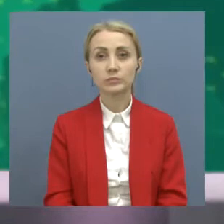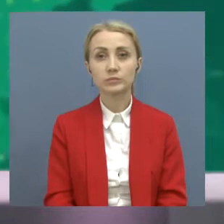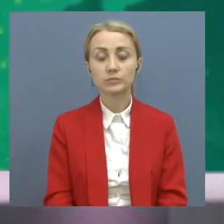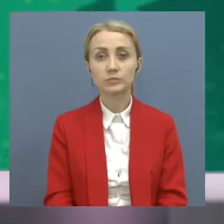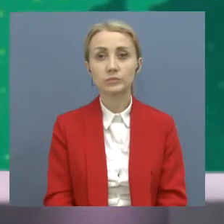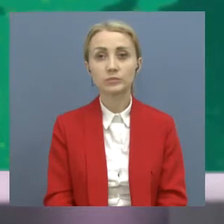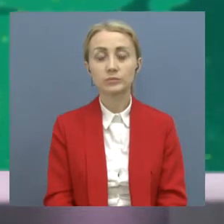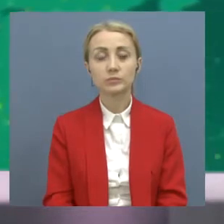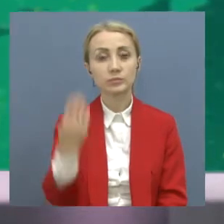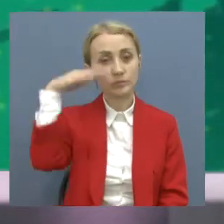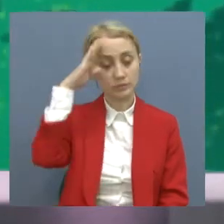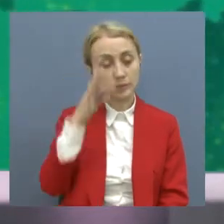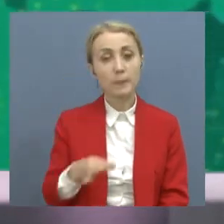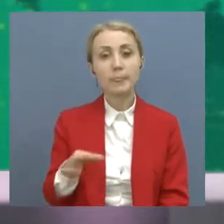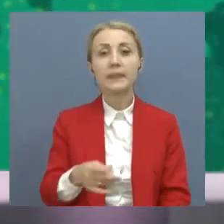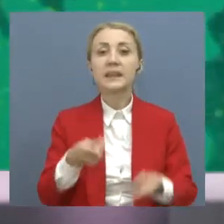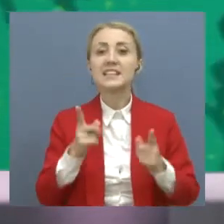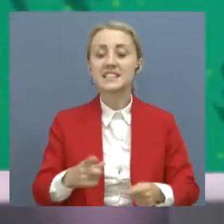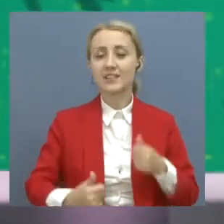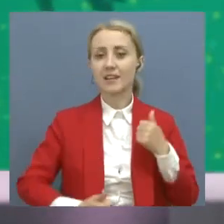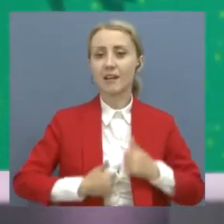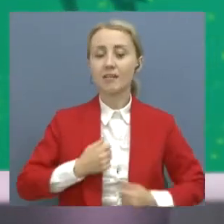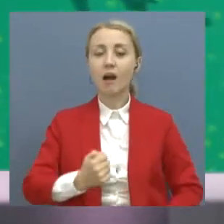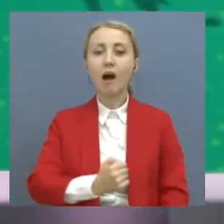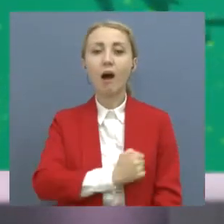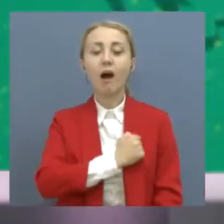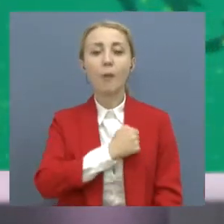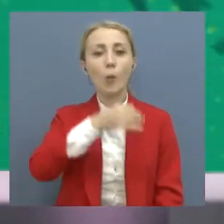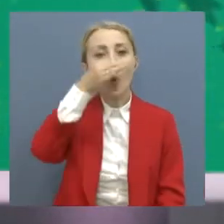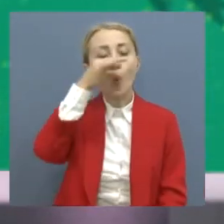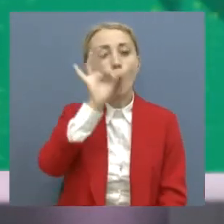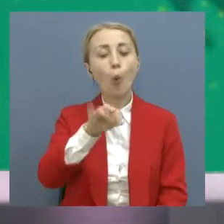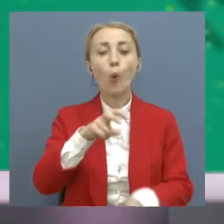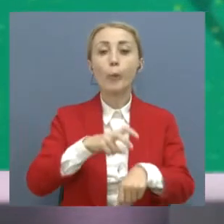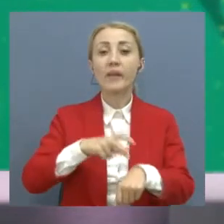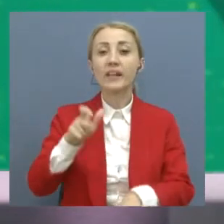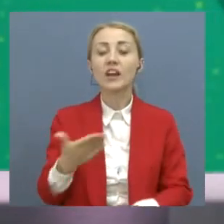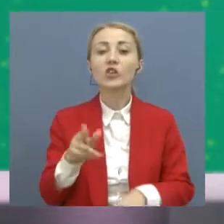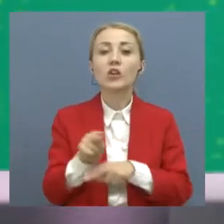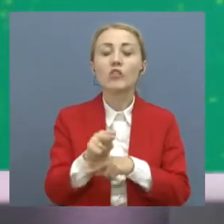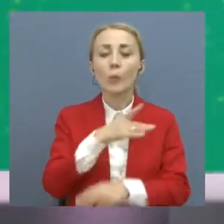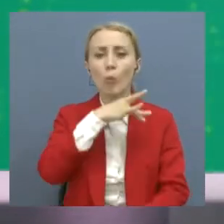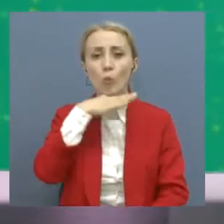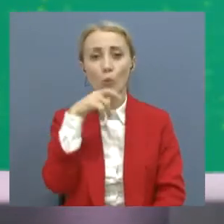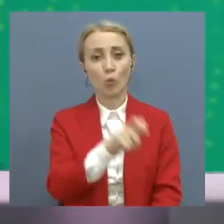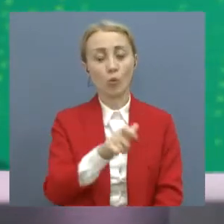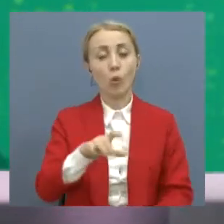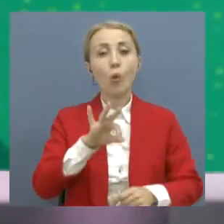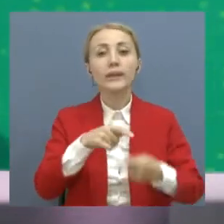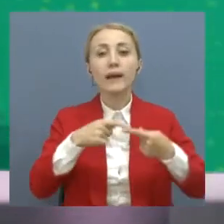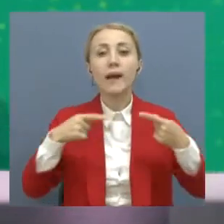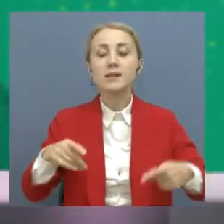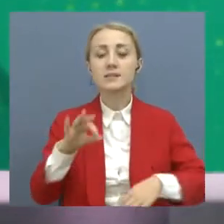Облыс аумағында жүздеген науқасты емдеп көптеген сырқатты аурудан айықтырған білікті дәрігерлер өте көп. Солардың бірі облыстық